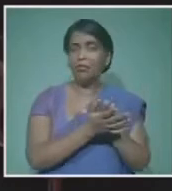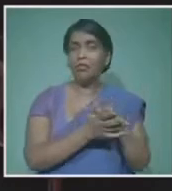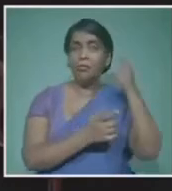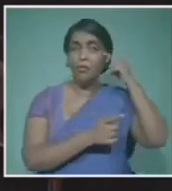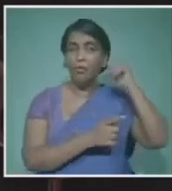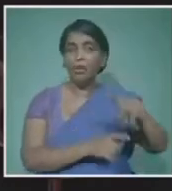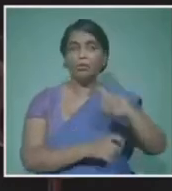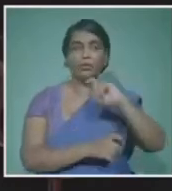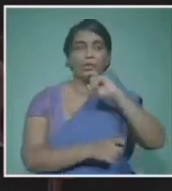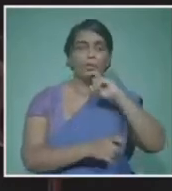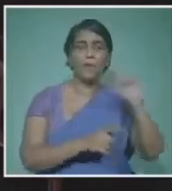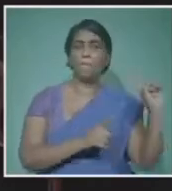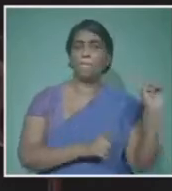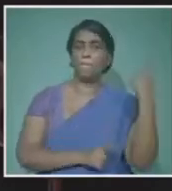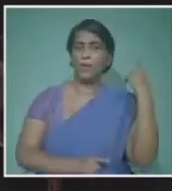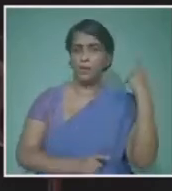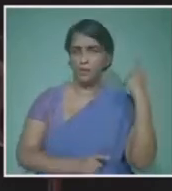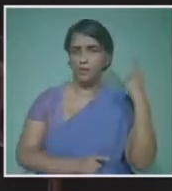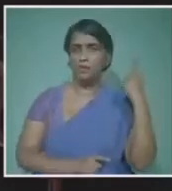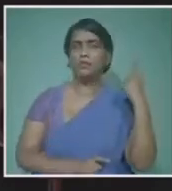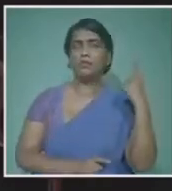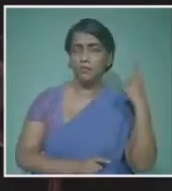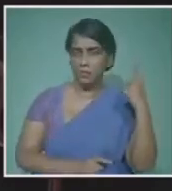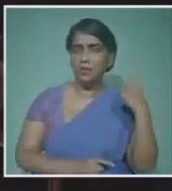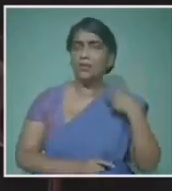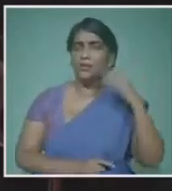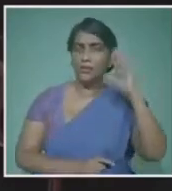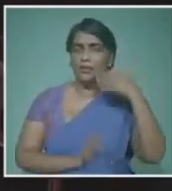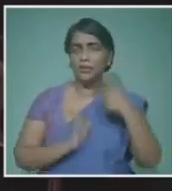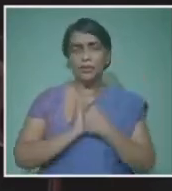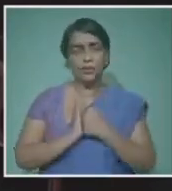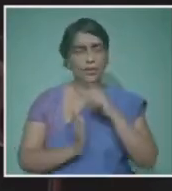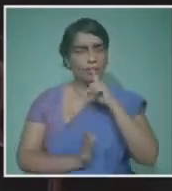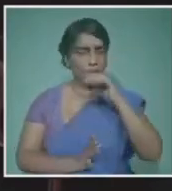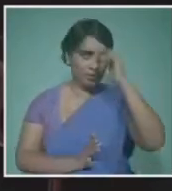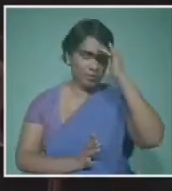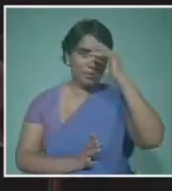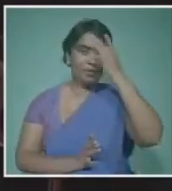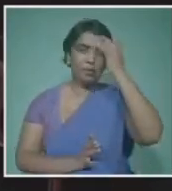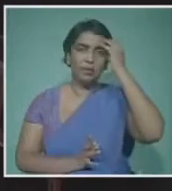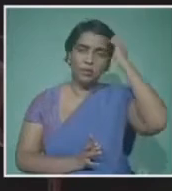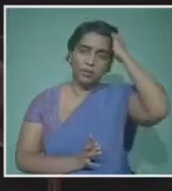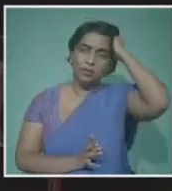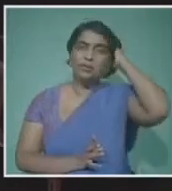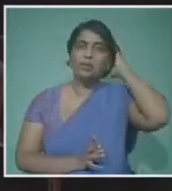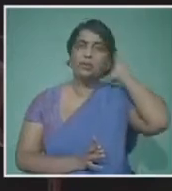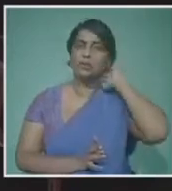ගොනුකොට නඩු පවරන නියෝග කොට තිබුණා. විශේෂයෙන්ම ගරු කතානායකතුමනි